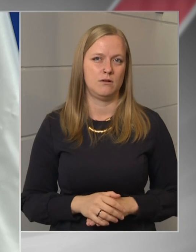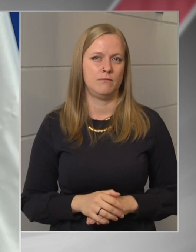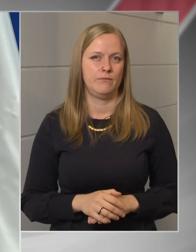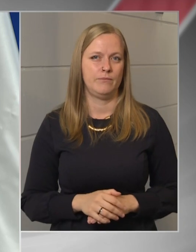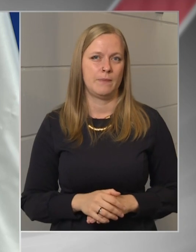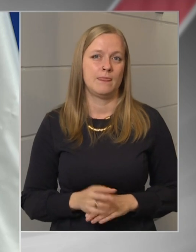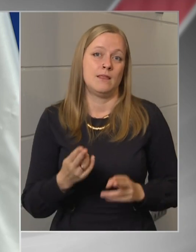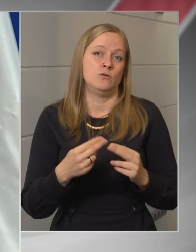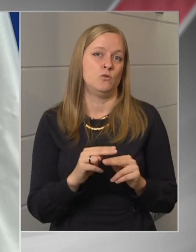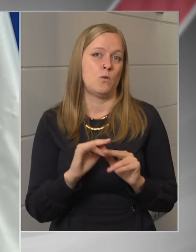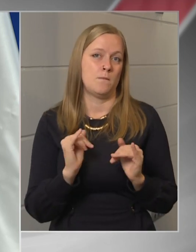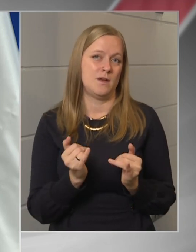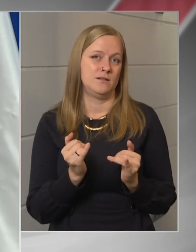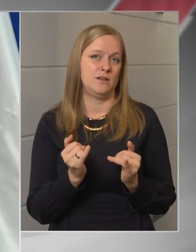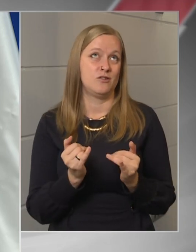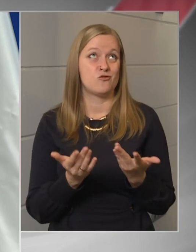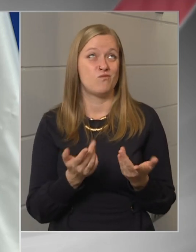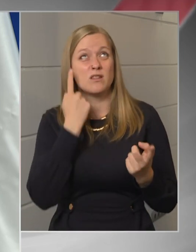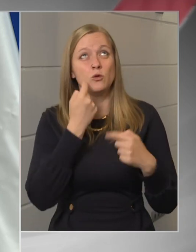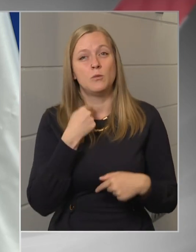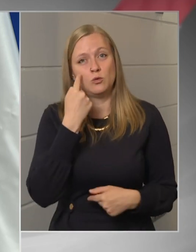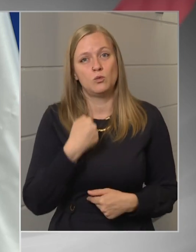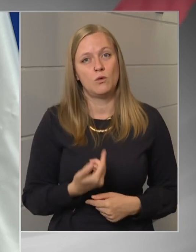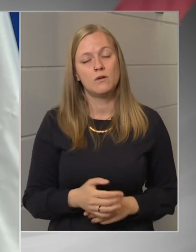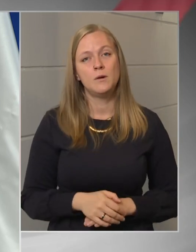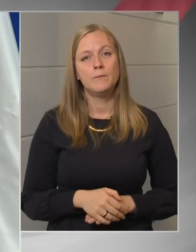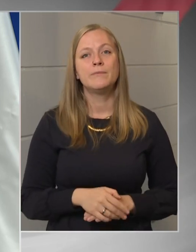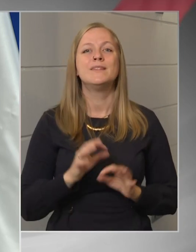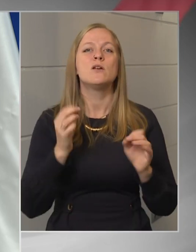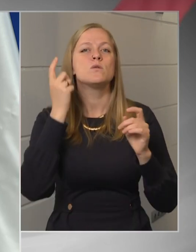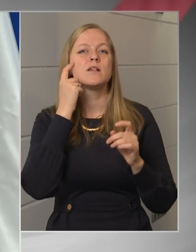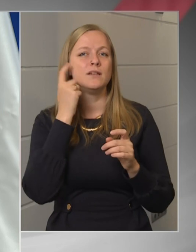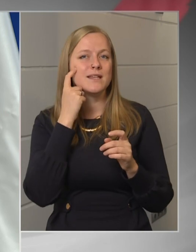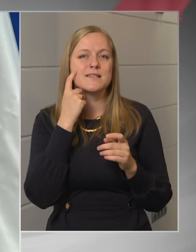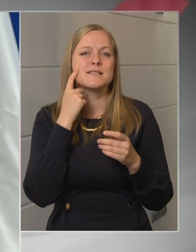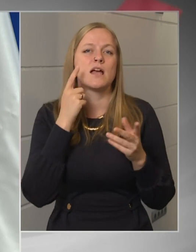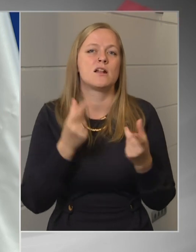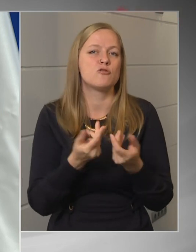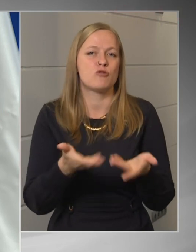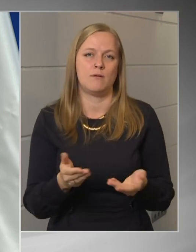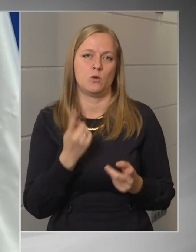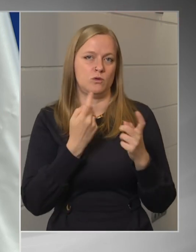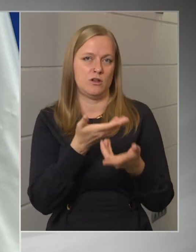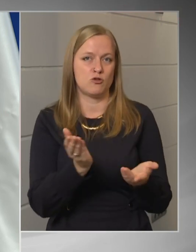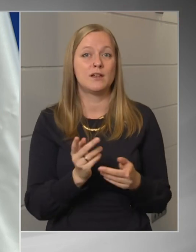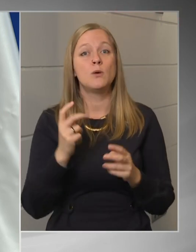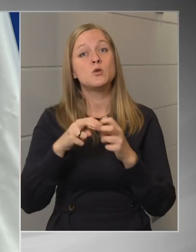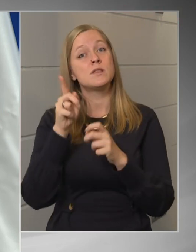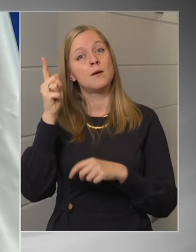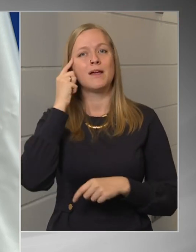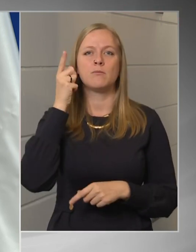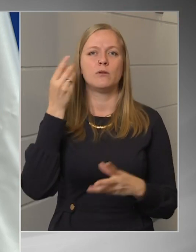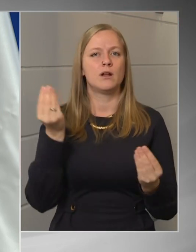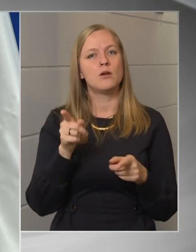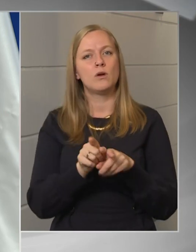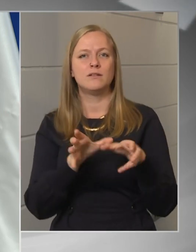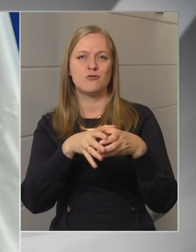többet is úgy gondolom, hogy tudok, de józan észre senki nem gondolhatja, hogy bűszerben valakinek eszébe jut egy olyan testület